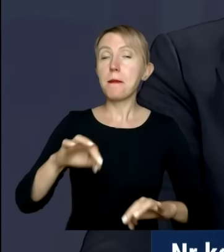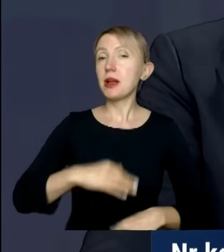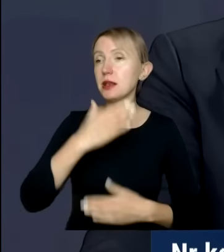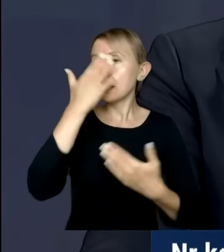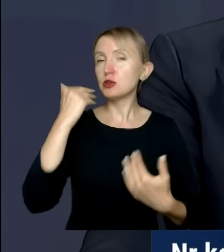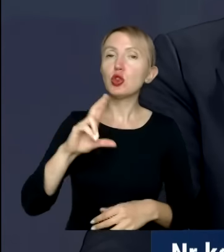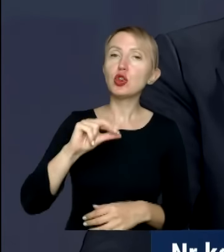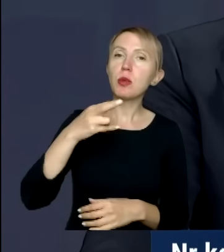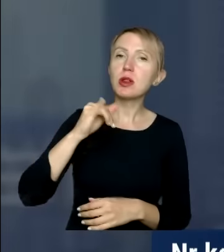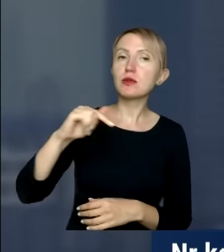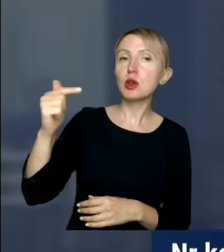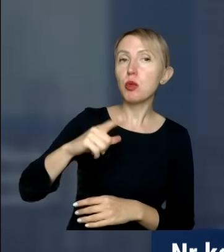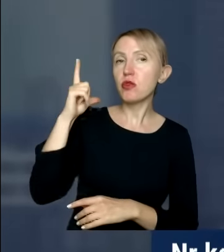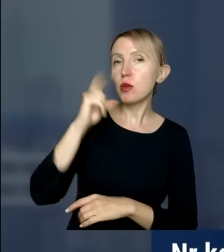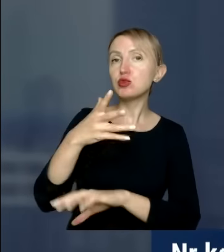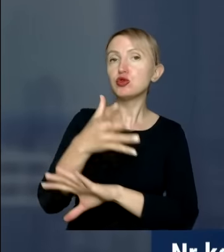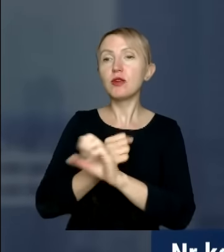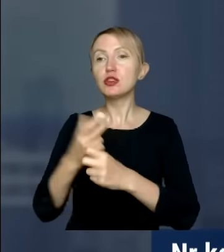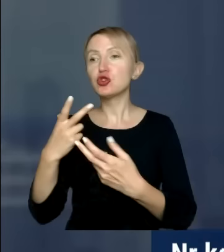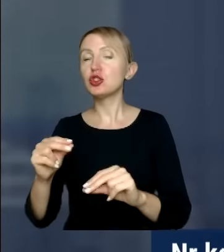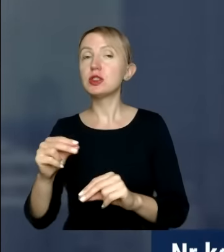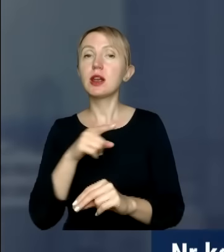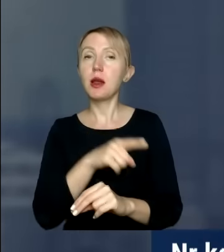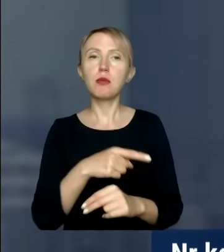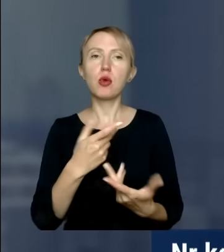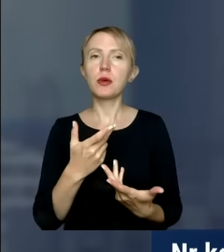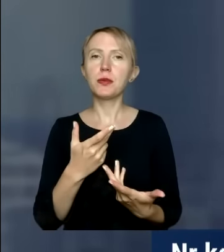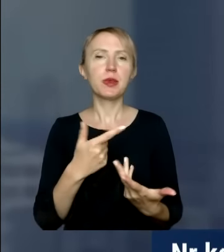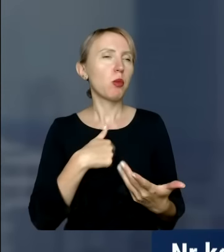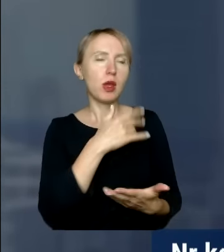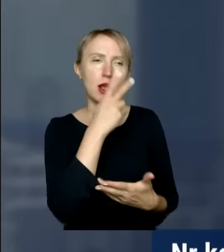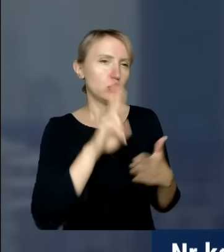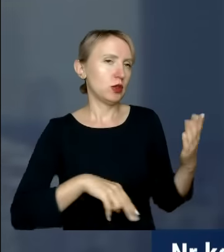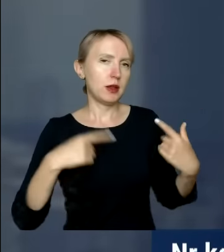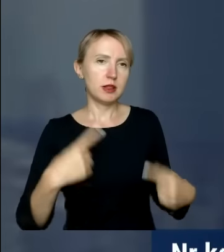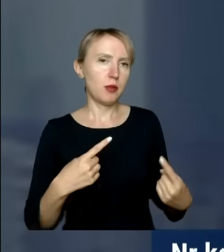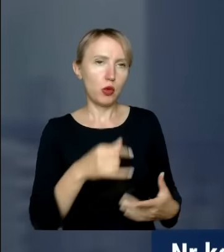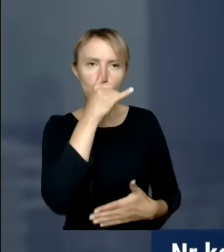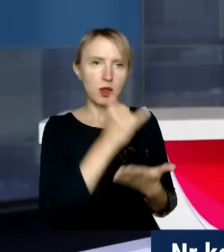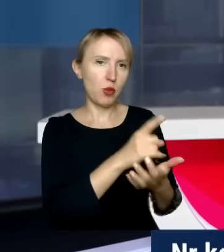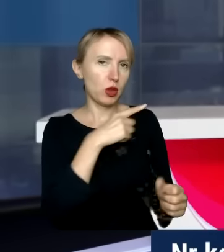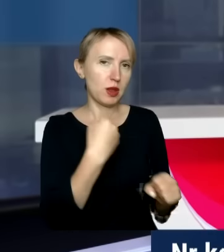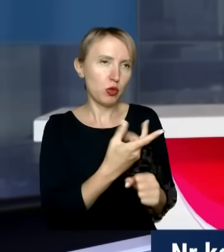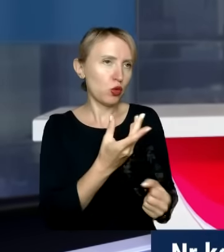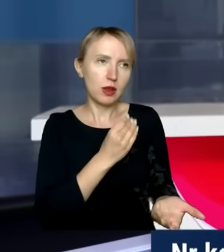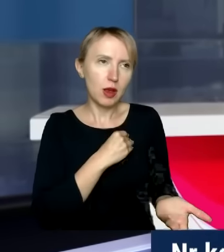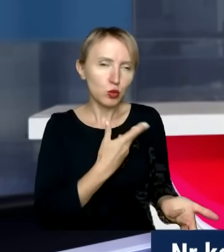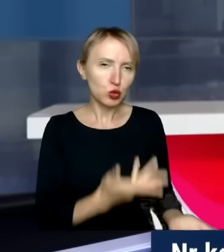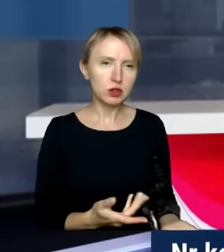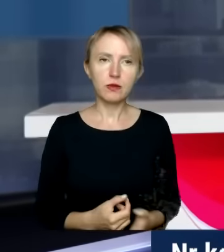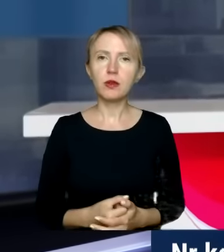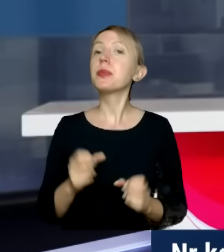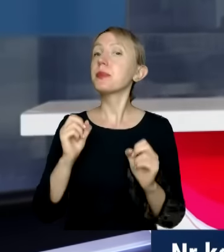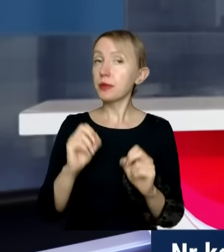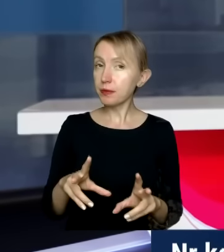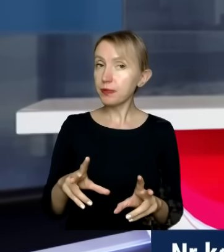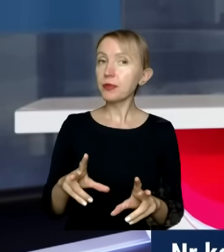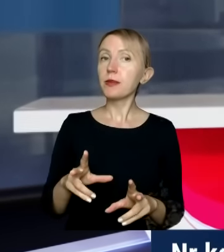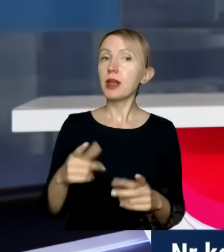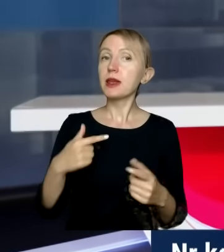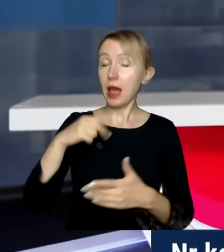Romanowski póść doen Zgadza się ja czytałem byłabym nieuczciwa rozumie pan Zgadzam się oczywiście doceniam Ja